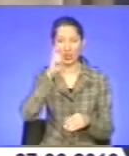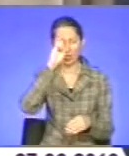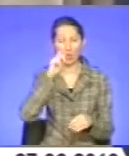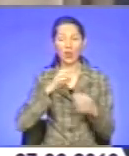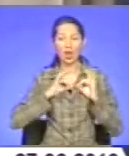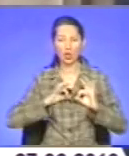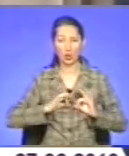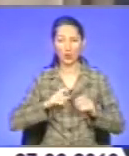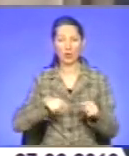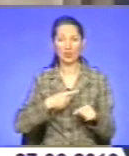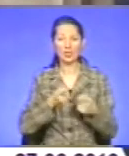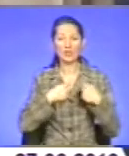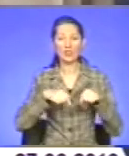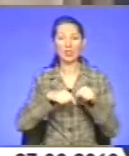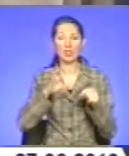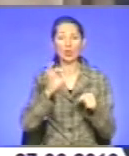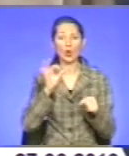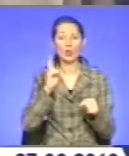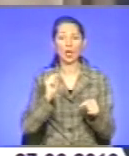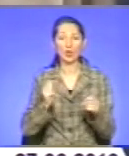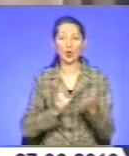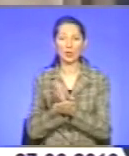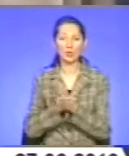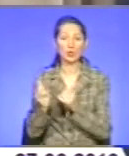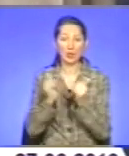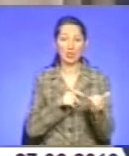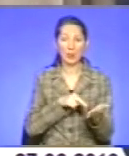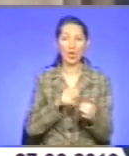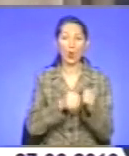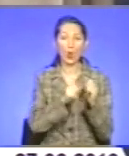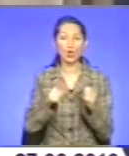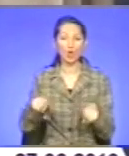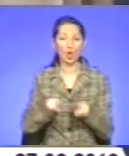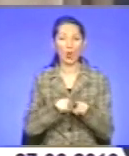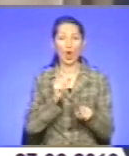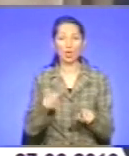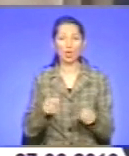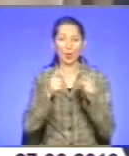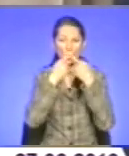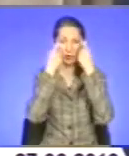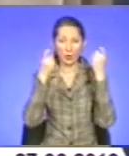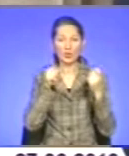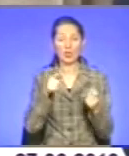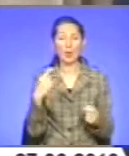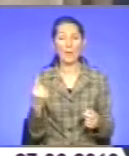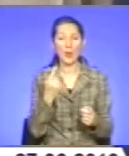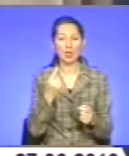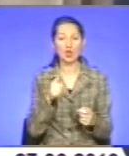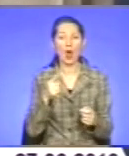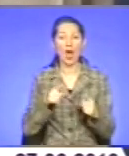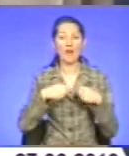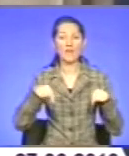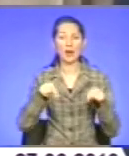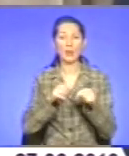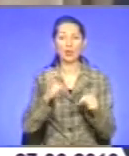через відділи соціального забезпечення дійти до кожної такої людини, проінформувавши їх перше, що в рамках соціальних